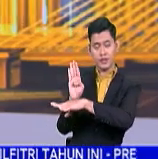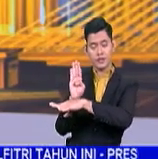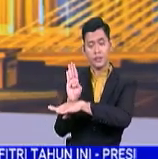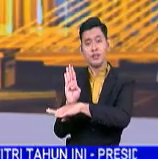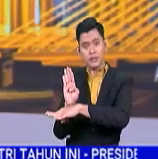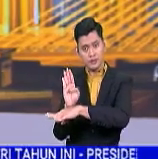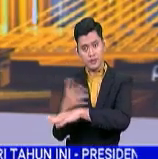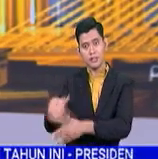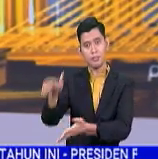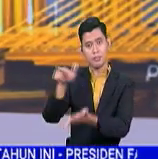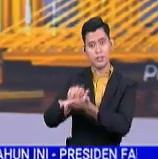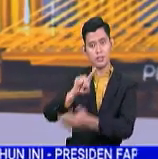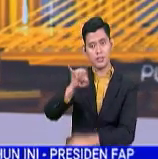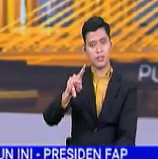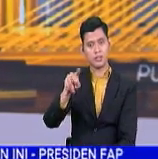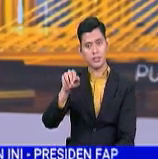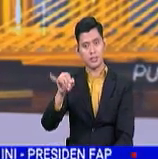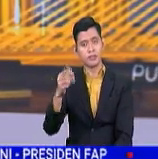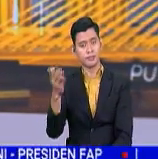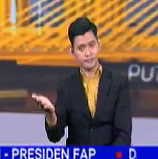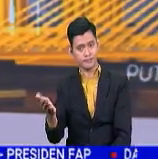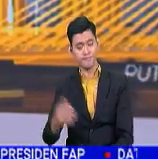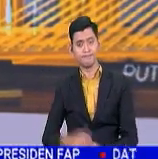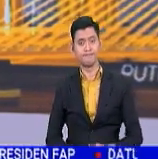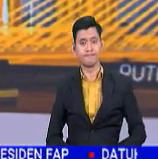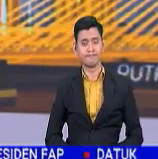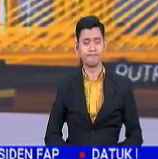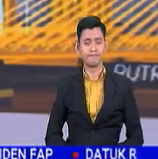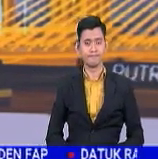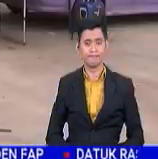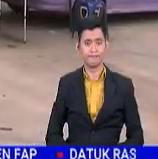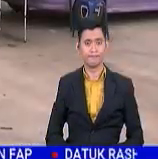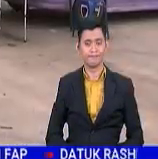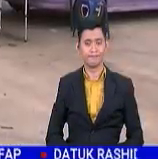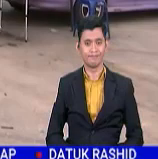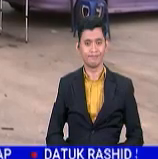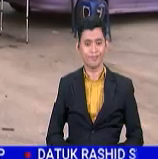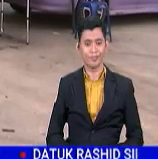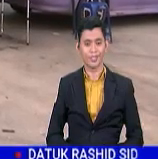Rozi Hanis Abdul Rahman mendekati individu cekala itu.